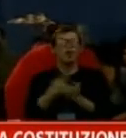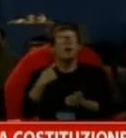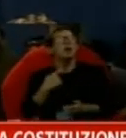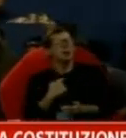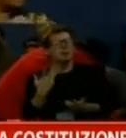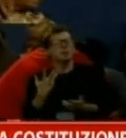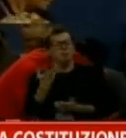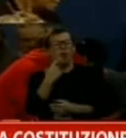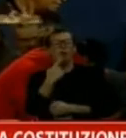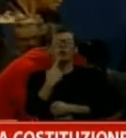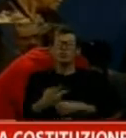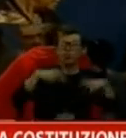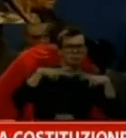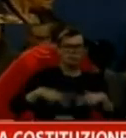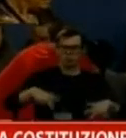perché